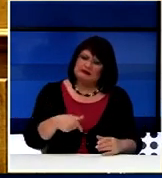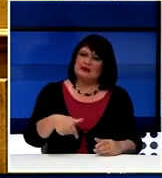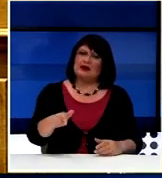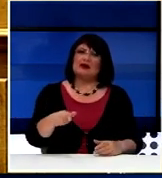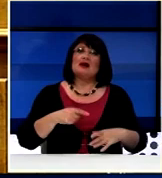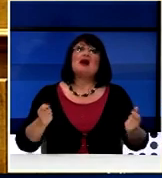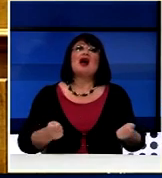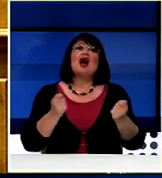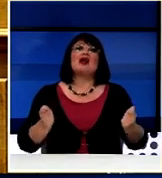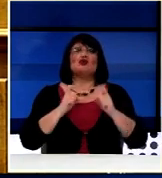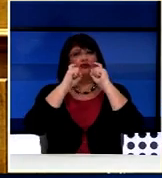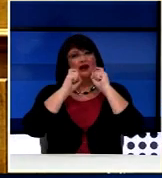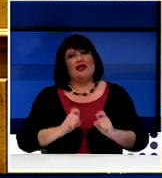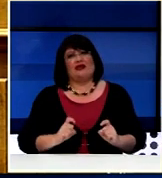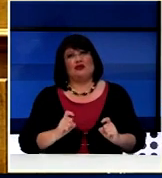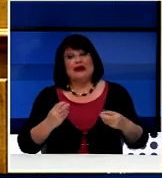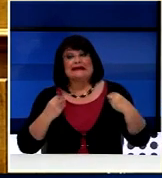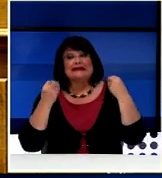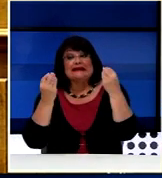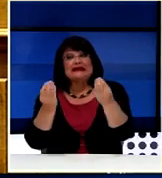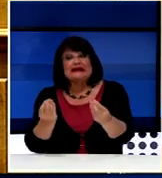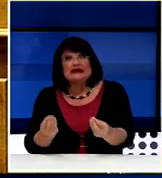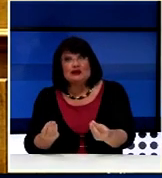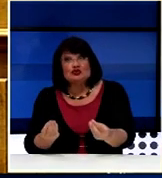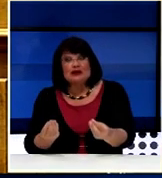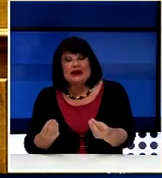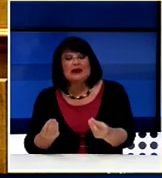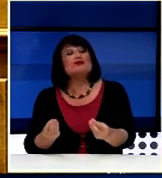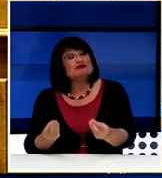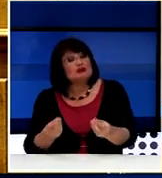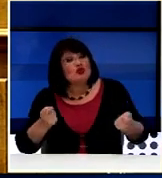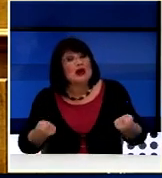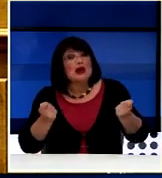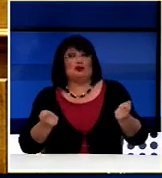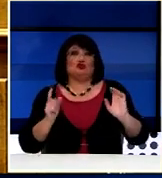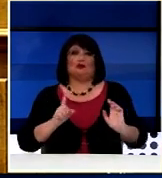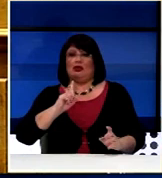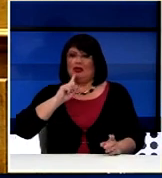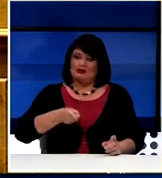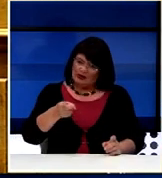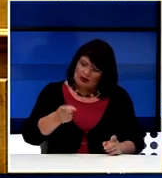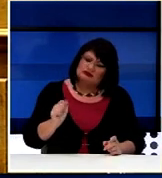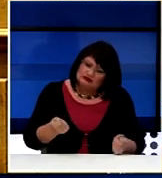επιτέλεσαν και επιτελούν τα καθήκοντα που τους ανατέθηκαν με απόλυτο